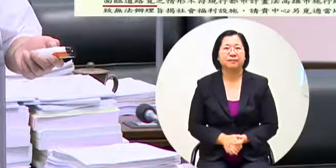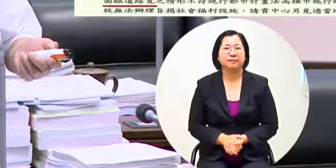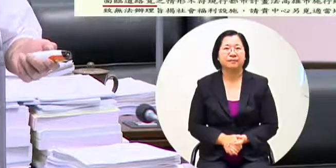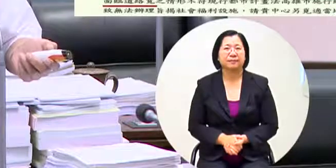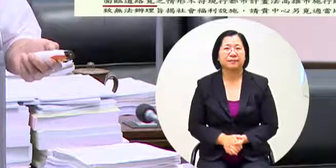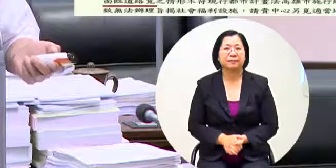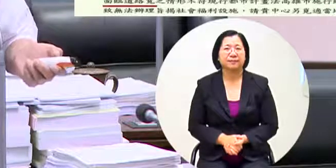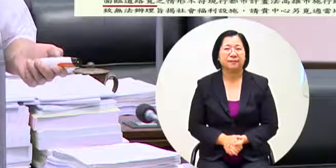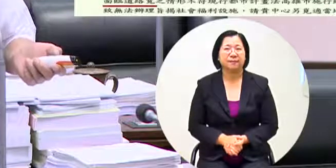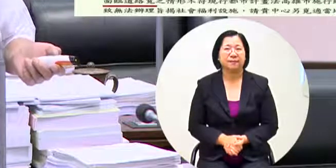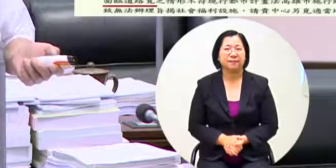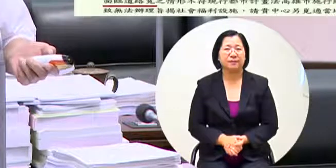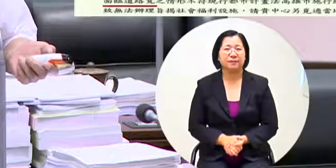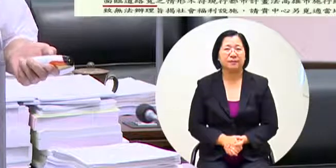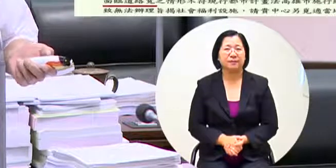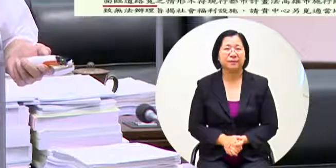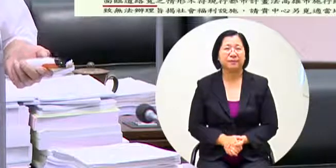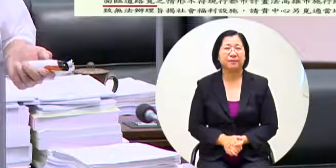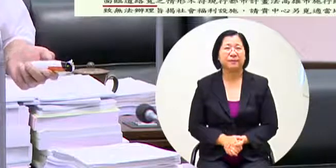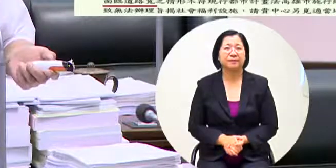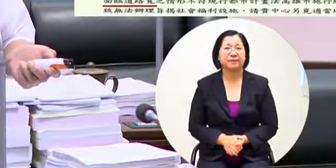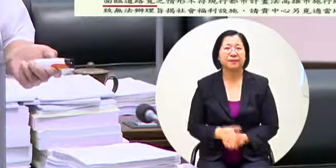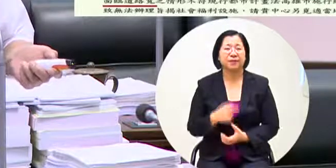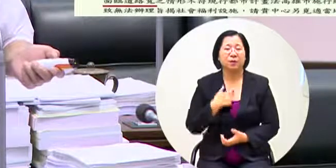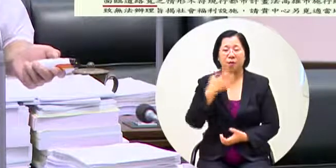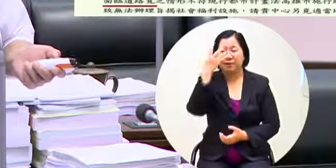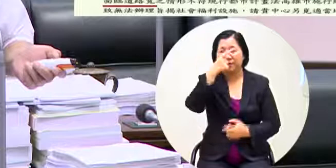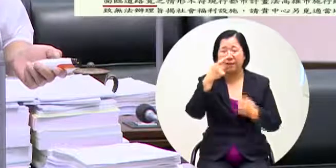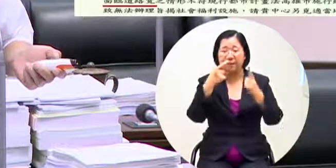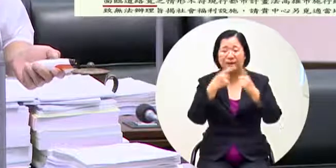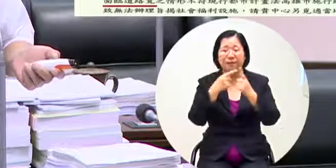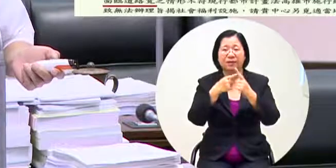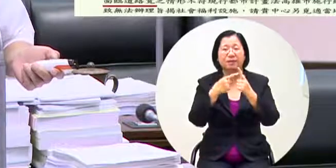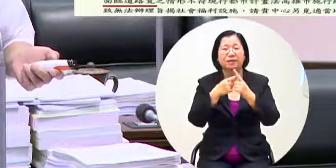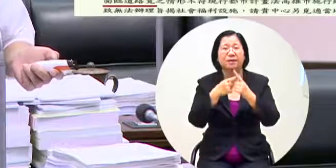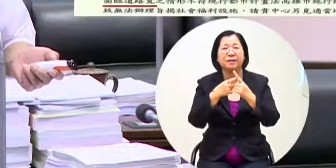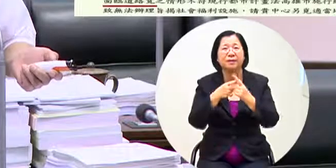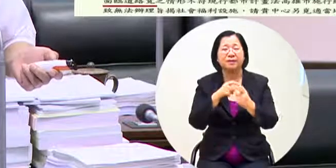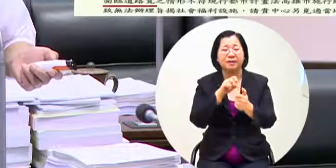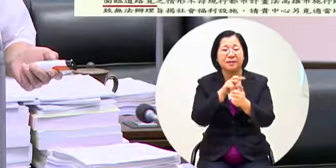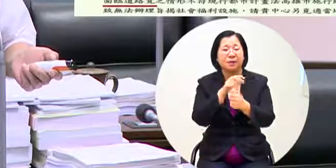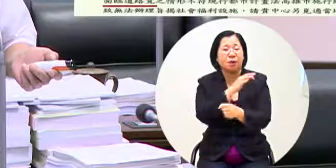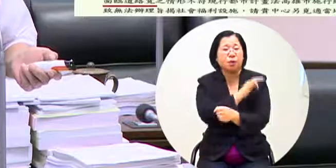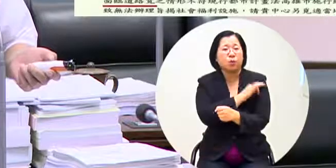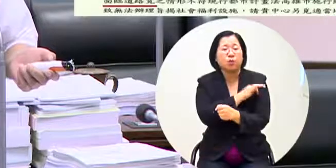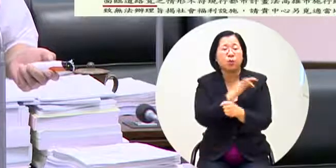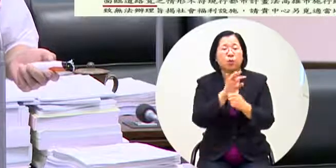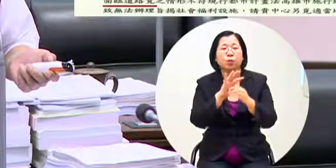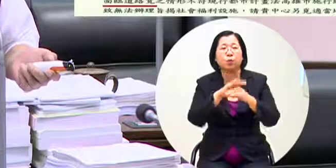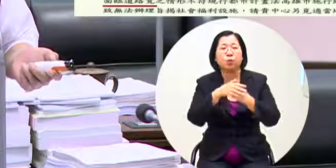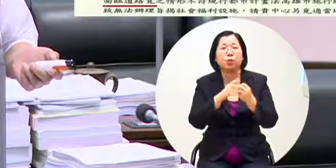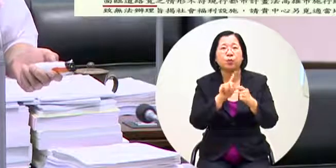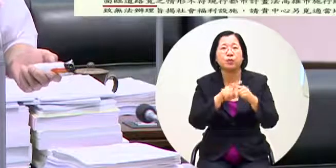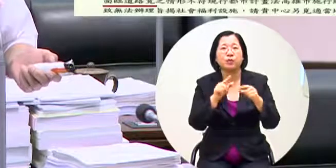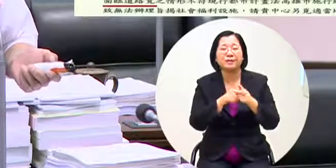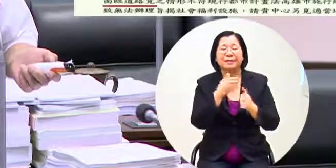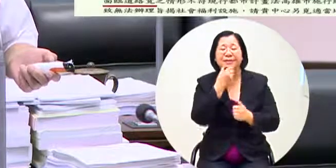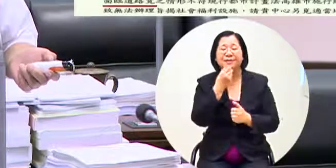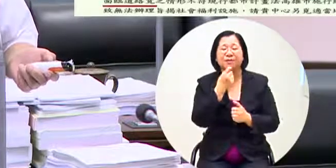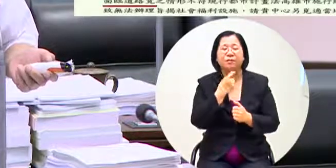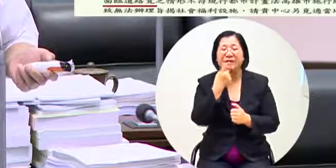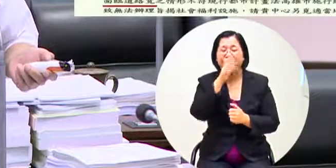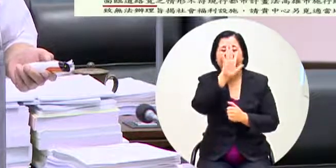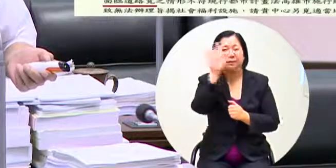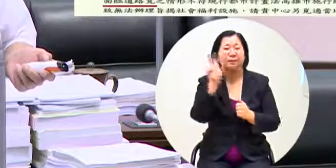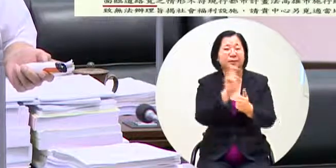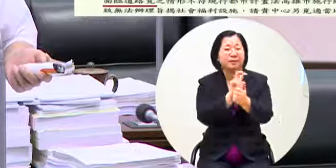永安老人养护中心吼，还有甲咱小叫申请一个幸福社区日间照护中心去家团